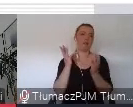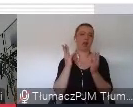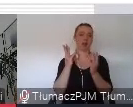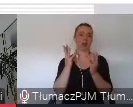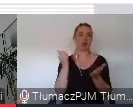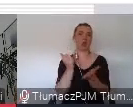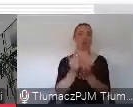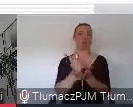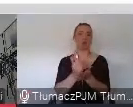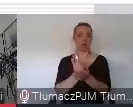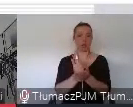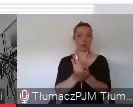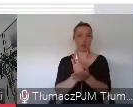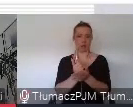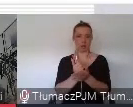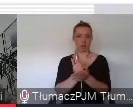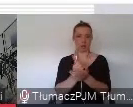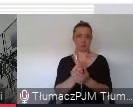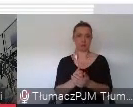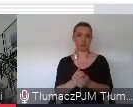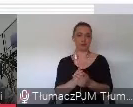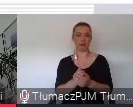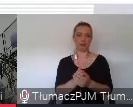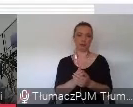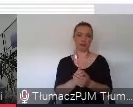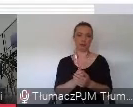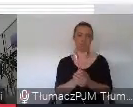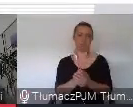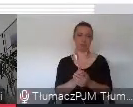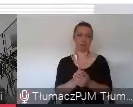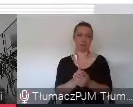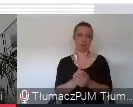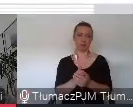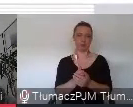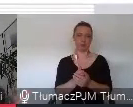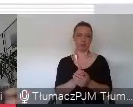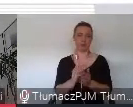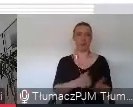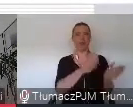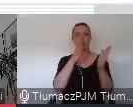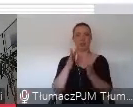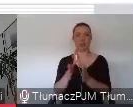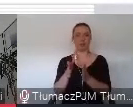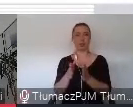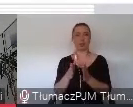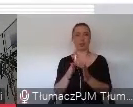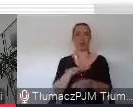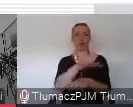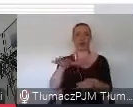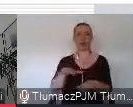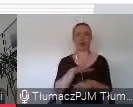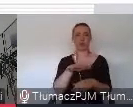uprawnienia, w wyniku których ten efektywny system ciepłowniczy w perspektywie długoterminowej będzie miał rację bytu. Kolejny obszar bardzo panie istotny prezesie, to dyrektywa. Panie